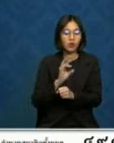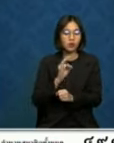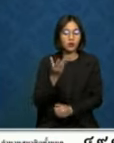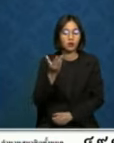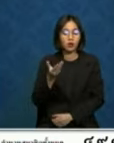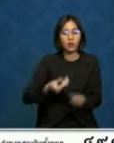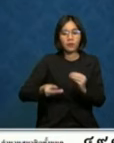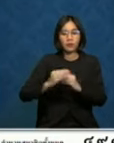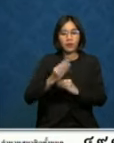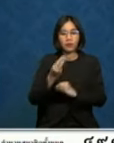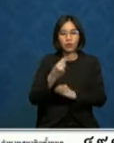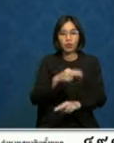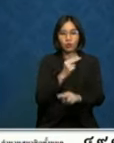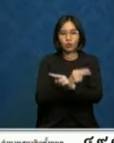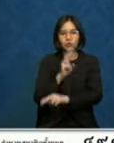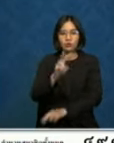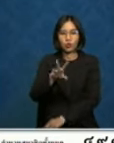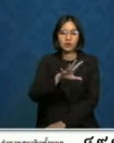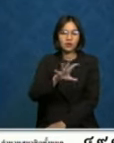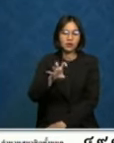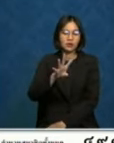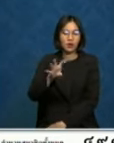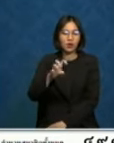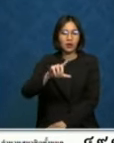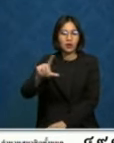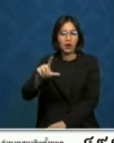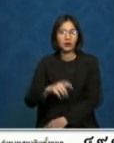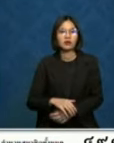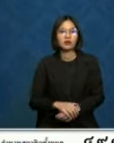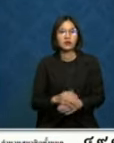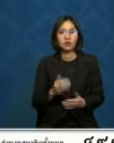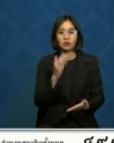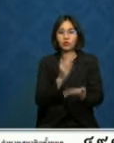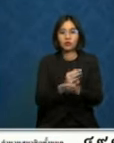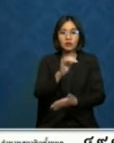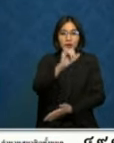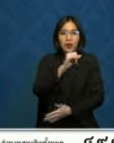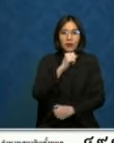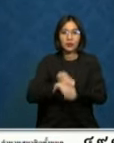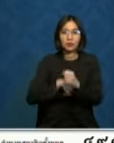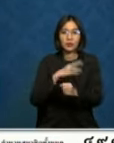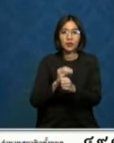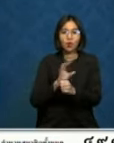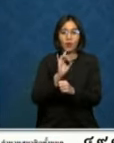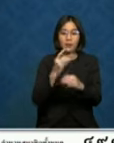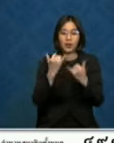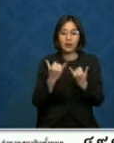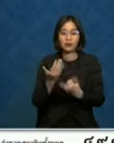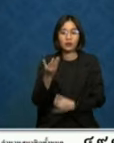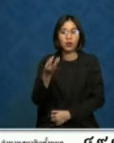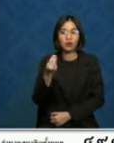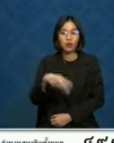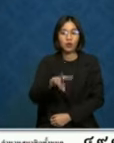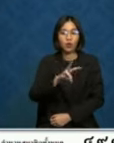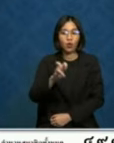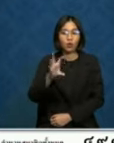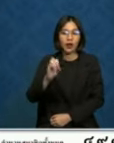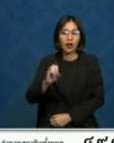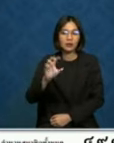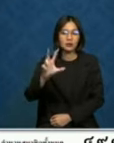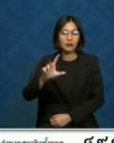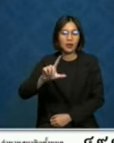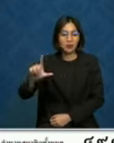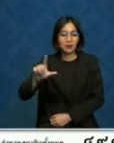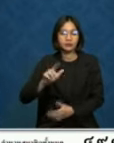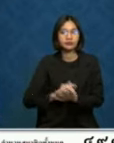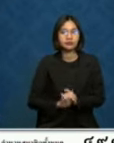าเพิ่มเกิน2เท่าค่ะเป็น400ล้านเลยและก็ยังไม่หยุดค่ะปี68นี้นะคะขอมาที่653